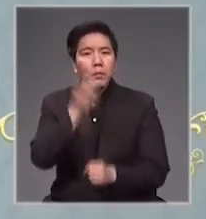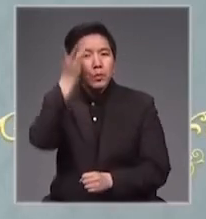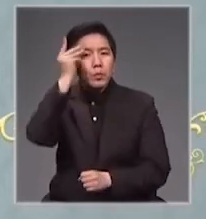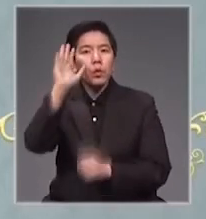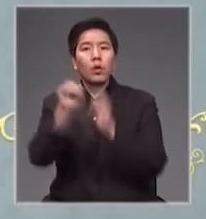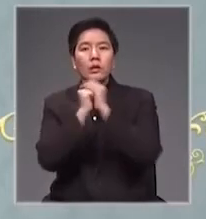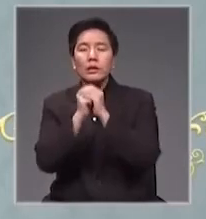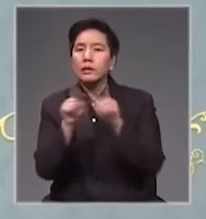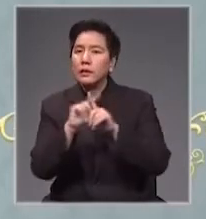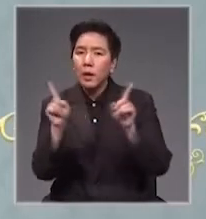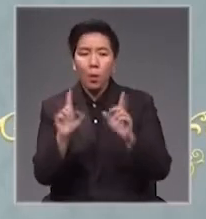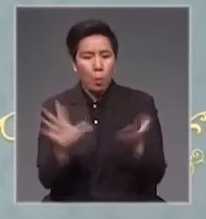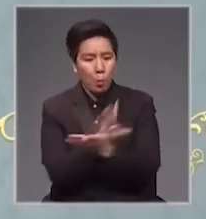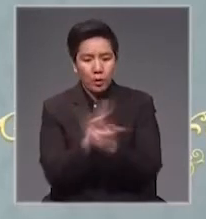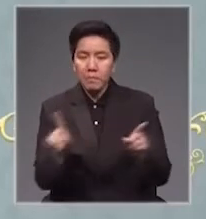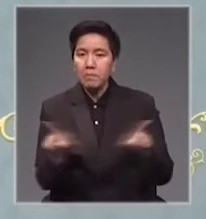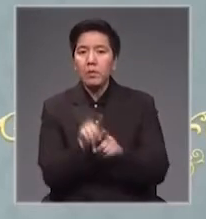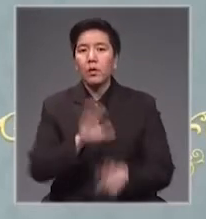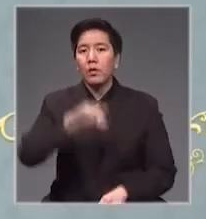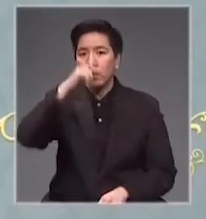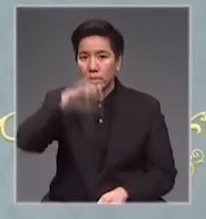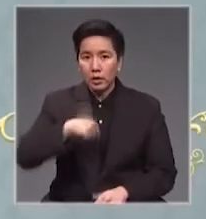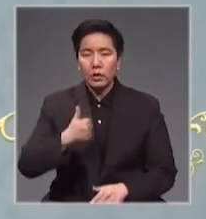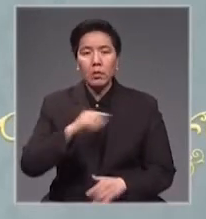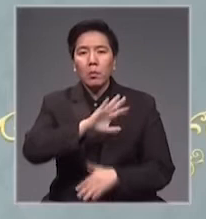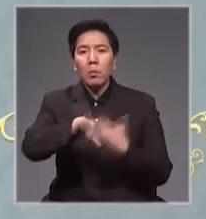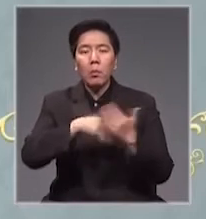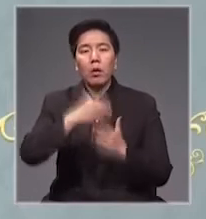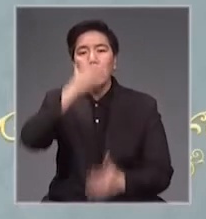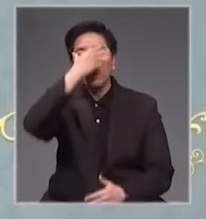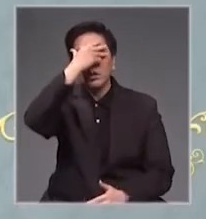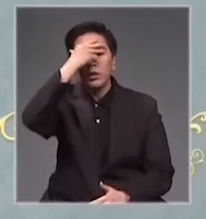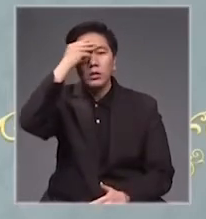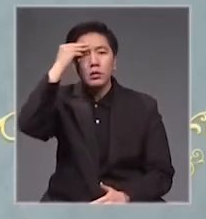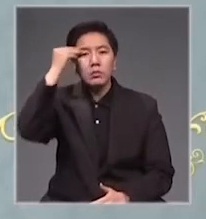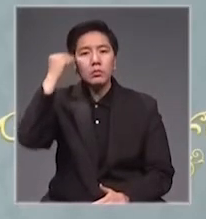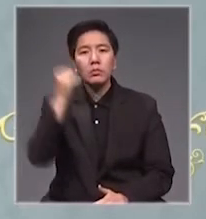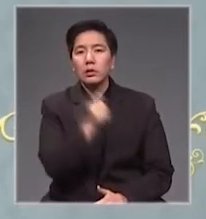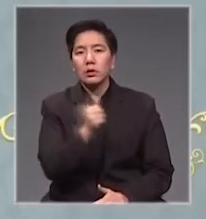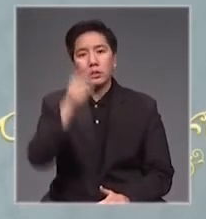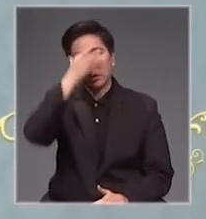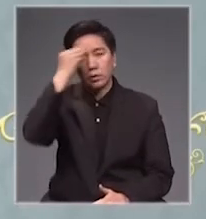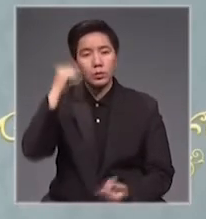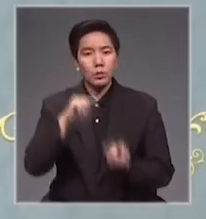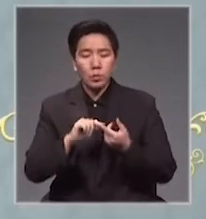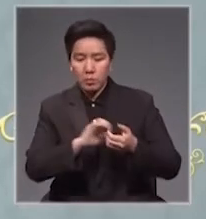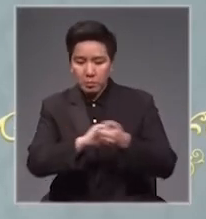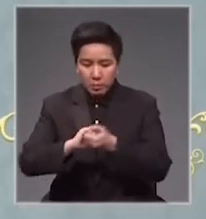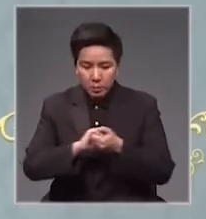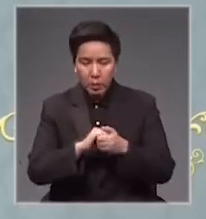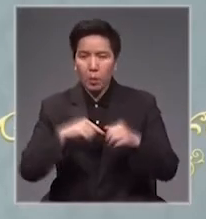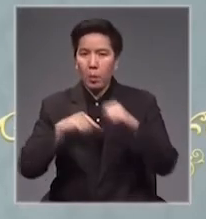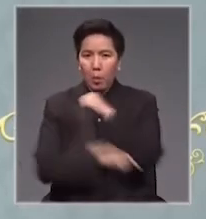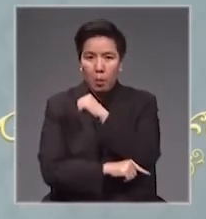ต่ก็สอดคล้องกับวัฒนธรรมของไทยที่นับวันเริ่มจะลืมเลือนและเลยสิ่งดีๆเหล่านี้ไปโดยเฉพาะเรื่องการปรองดองการไม่คดโก